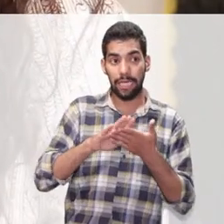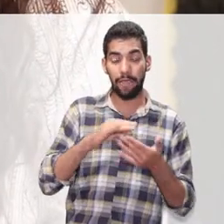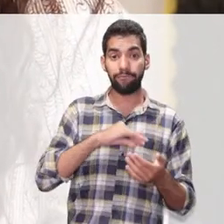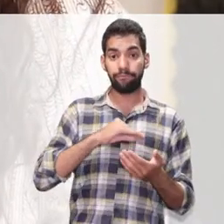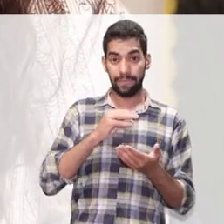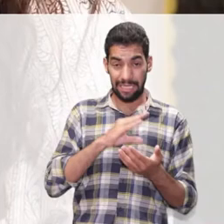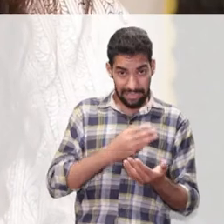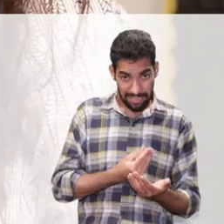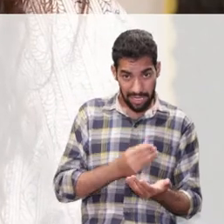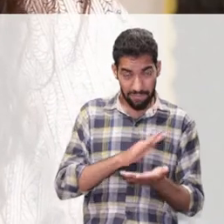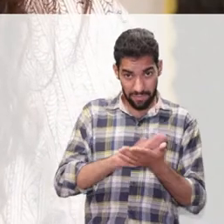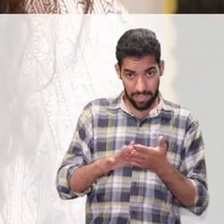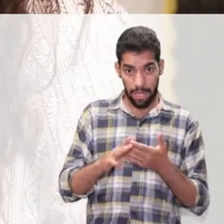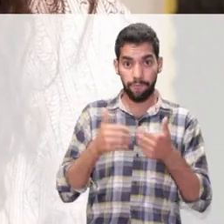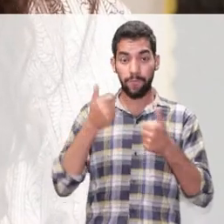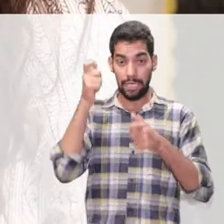सब्सक्राइब